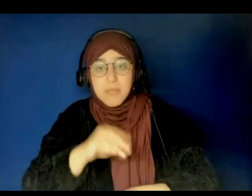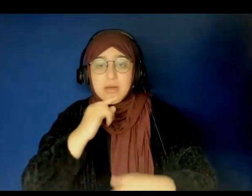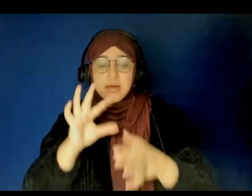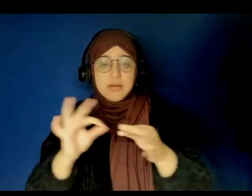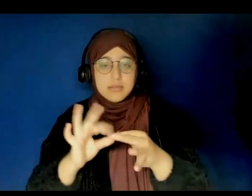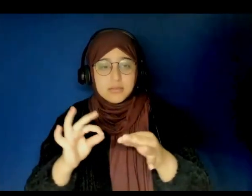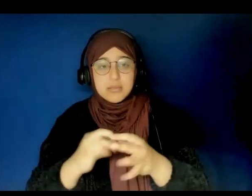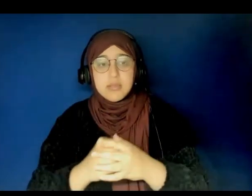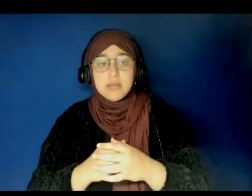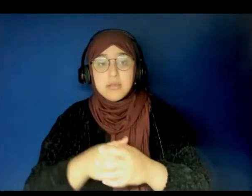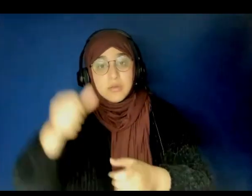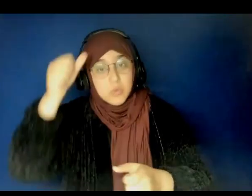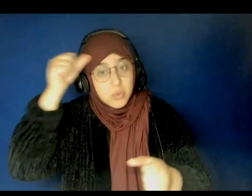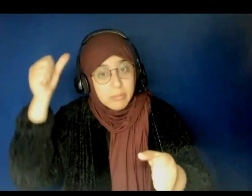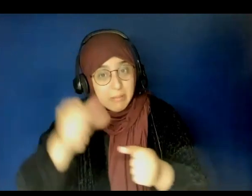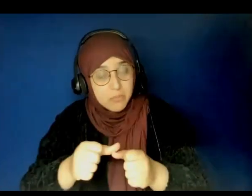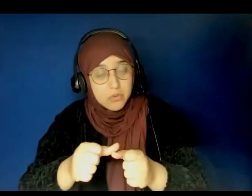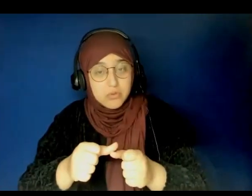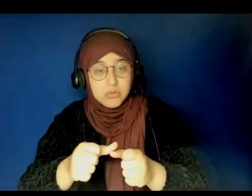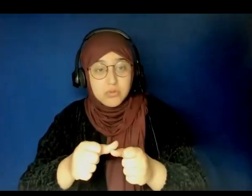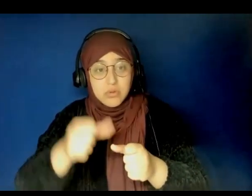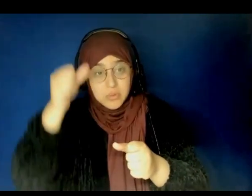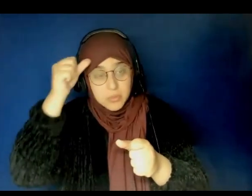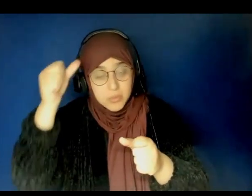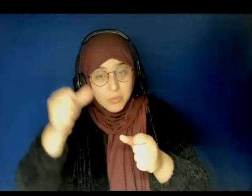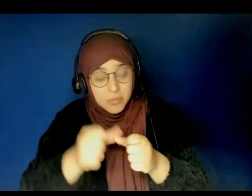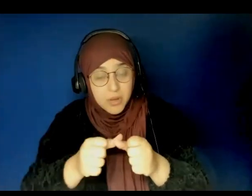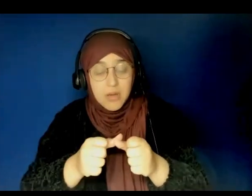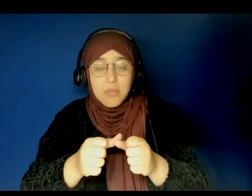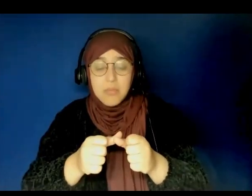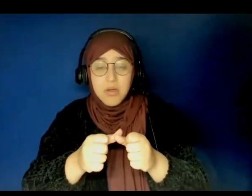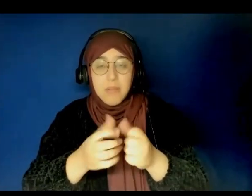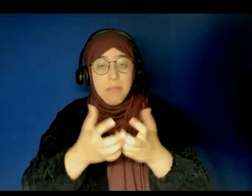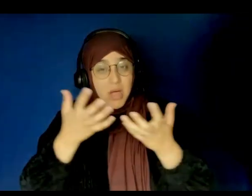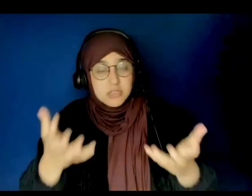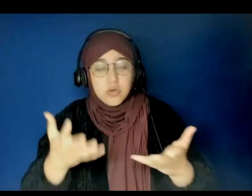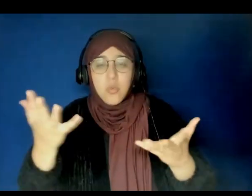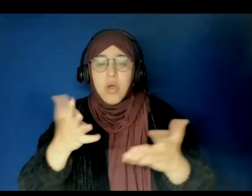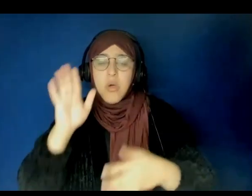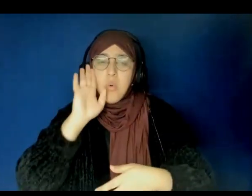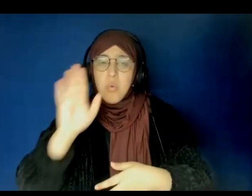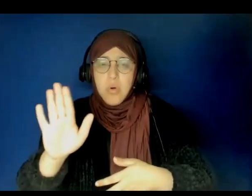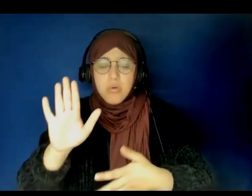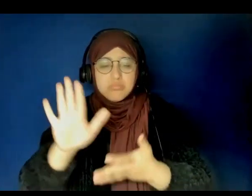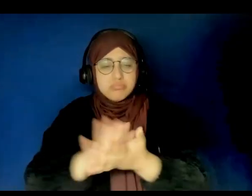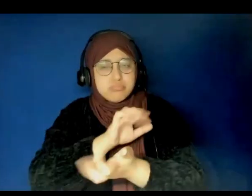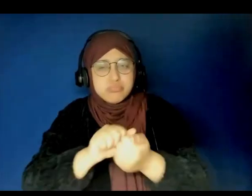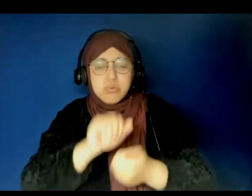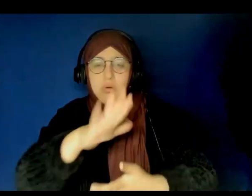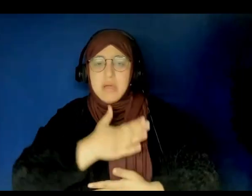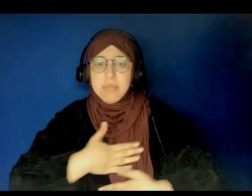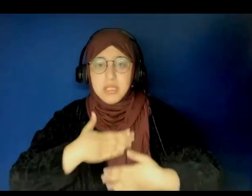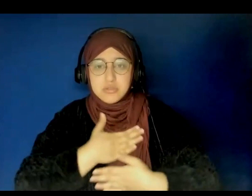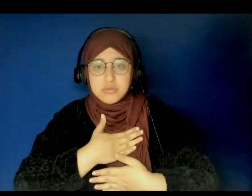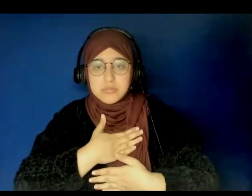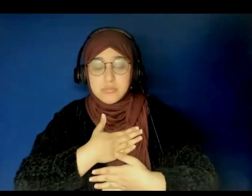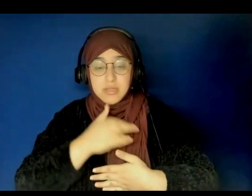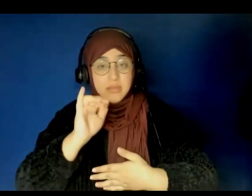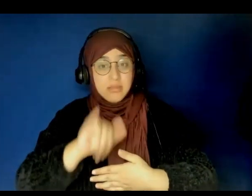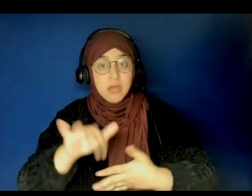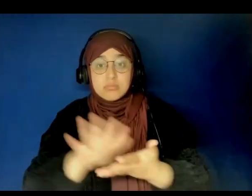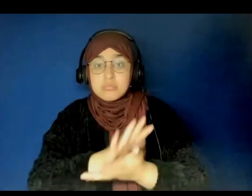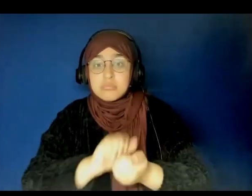الْمَوْتِ. Remember much what will shave off, what will destroy your pleasures, and that is death.